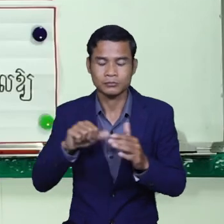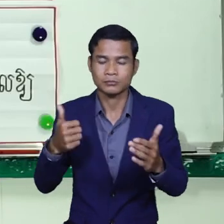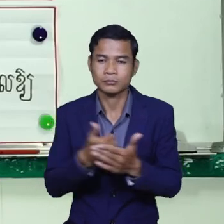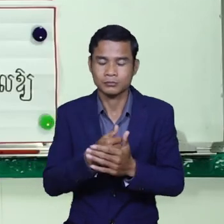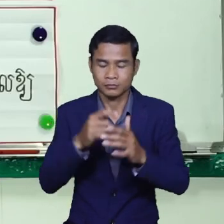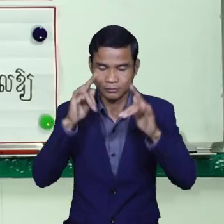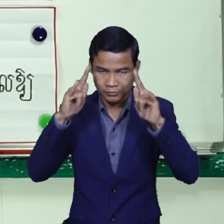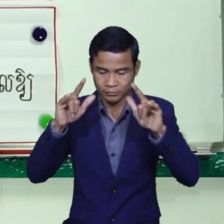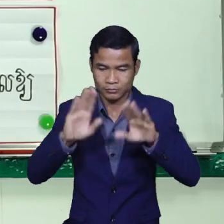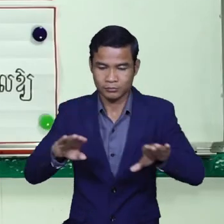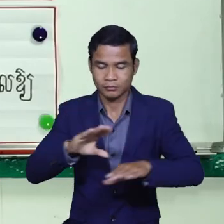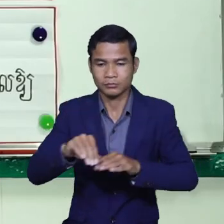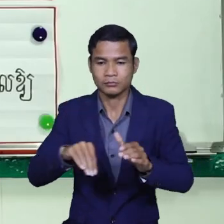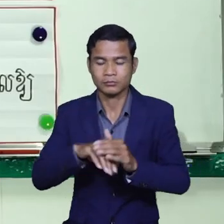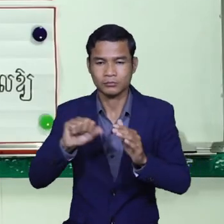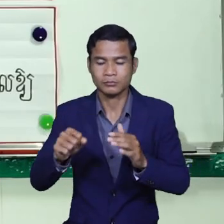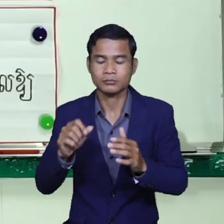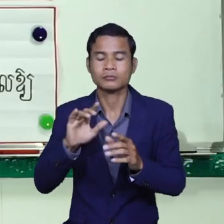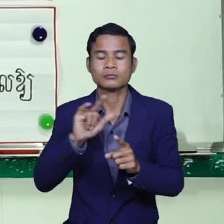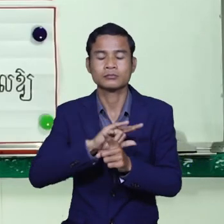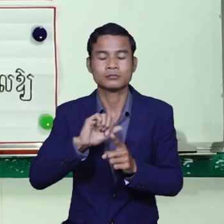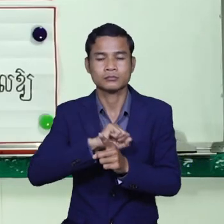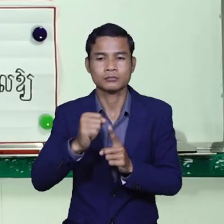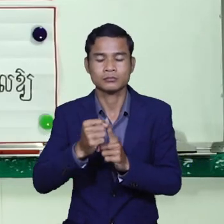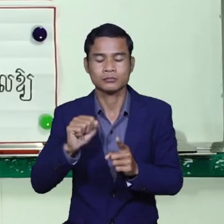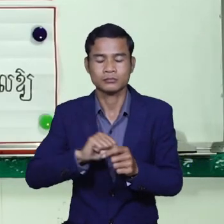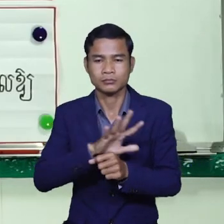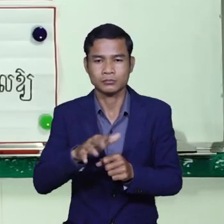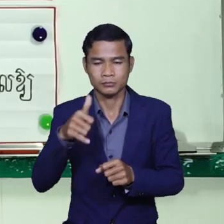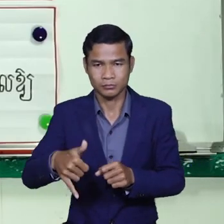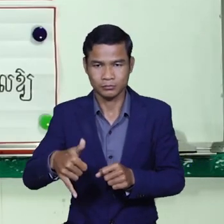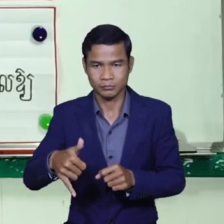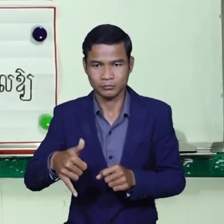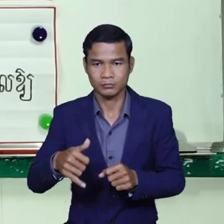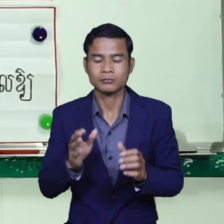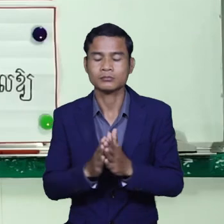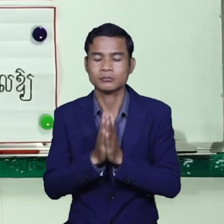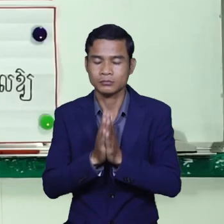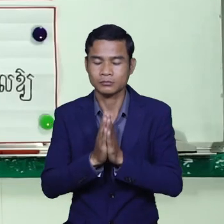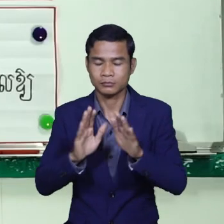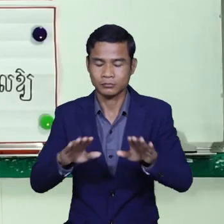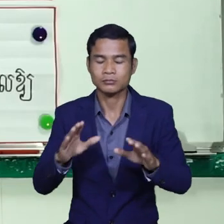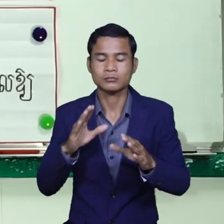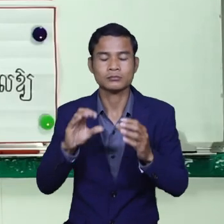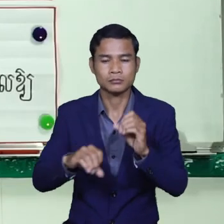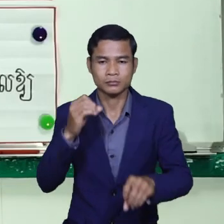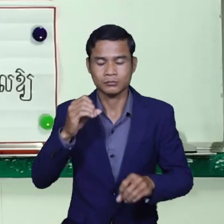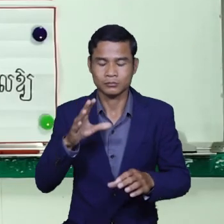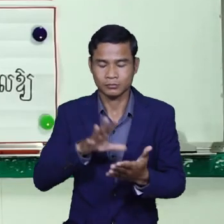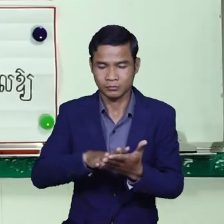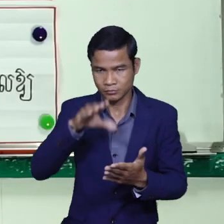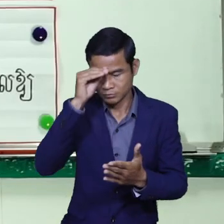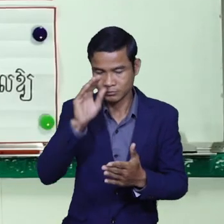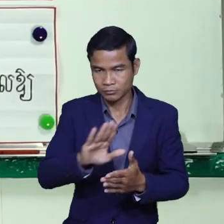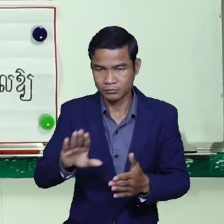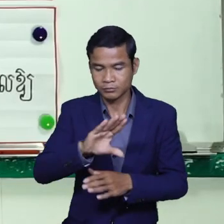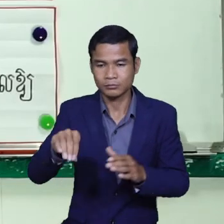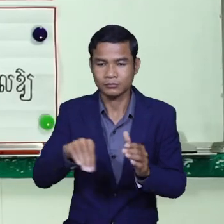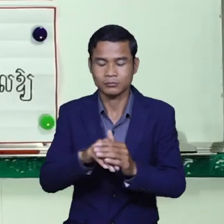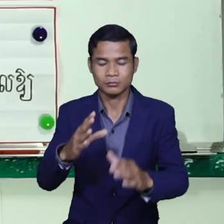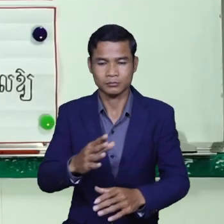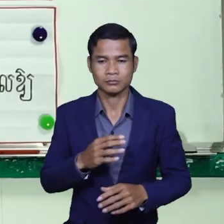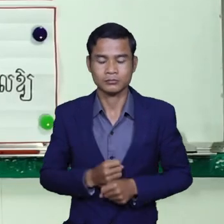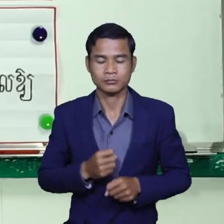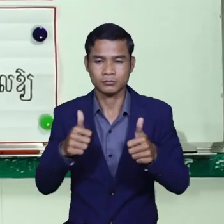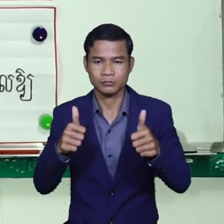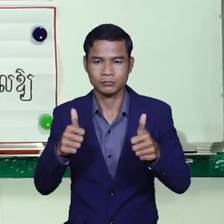khong bằng riêng con con nơi con ông bà rịch bắt chùm ngư Covid đập rồi buồn nì chà hay xông ơi là tập hòa ca sắc xa rồi bỏ con chà tự tụ bàn lát tập